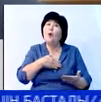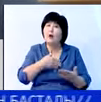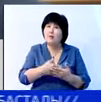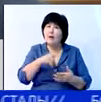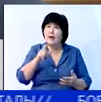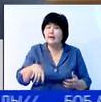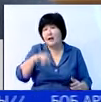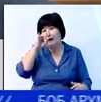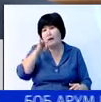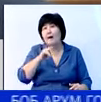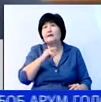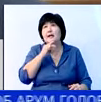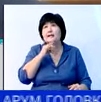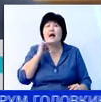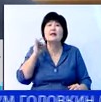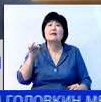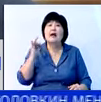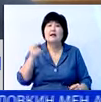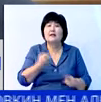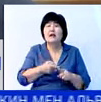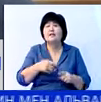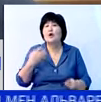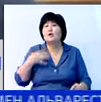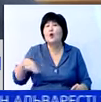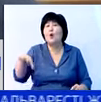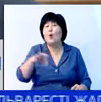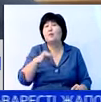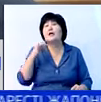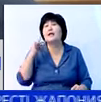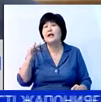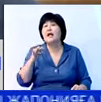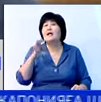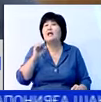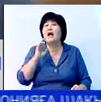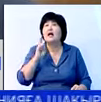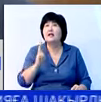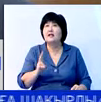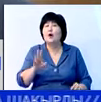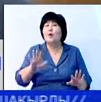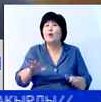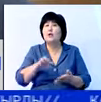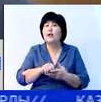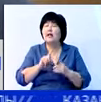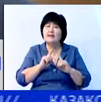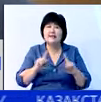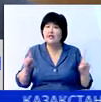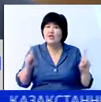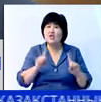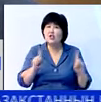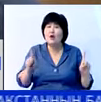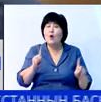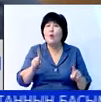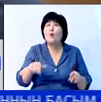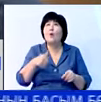Біздің Қазақстан тарихында, әсіресе Қызылорда облысының тарихында Сәкен алатын орны ол ерекше. Ол